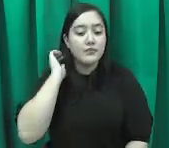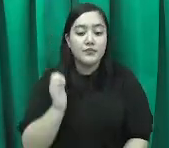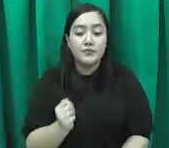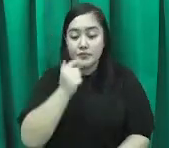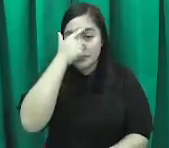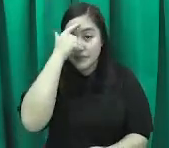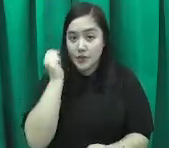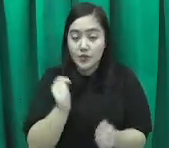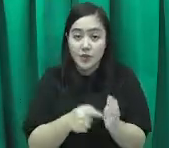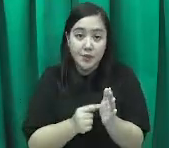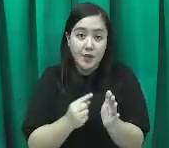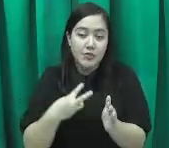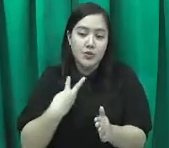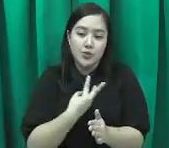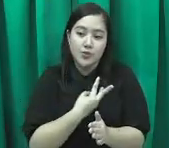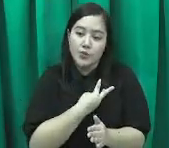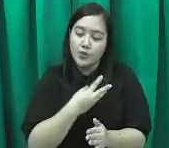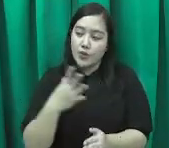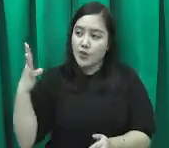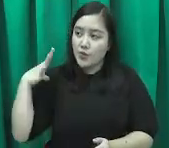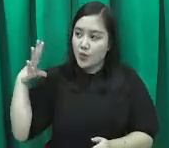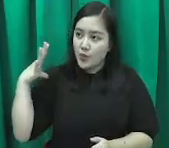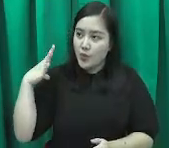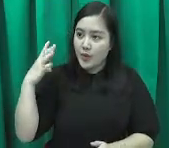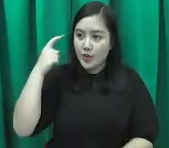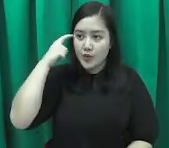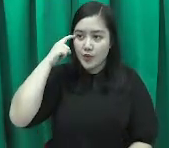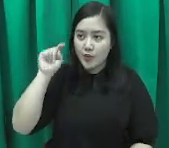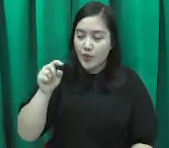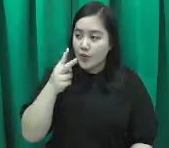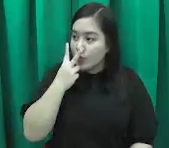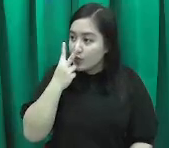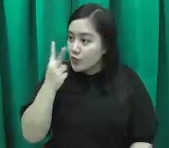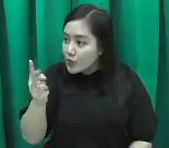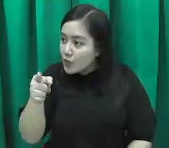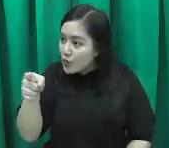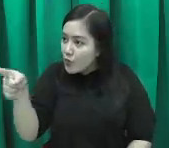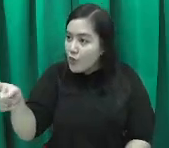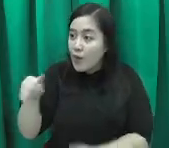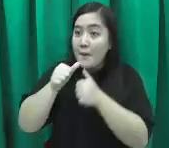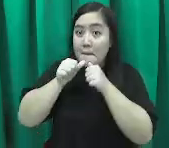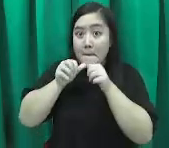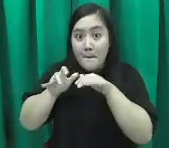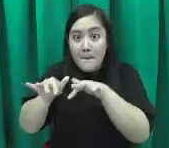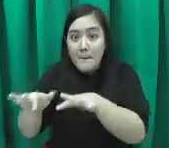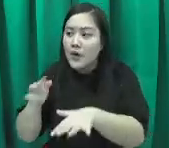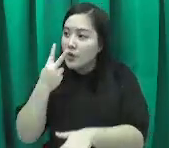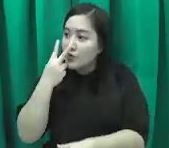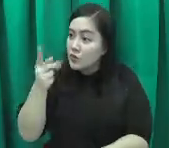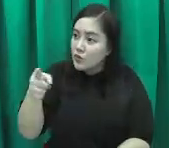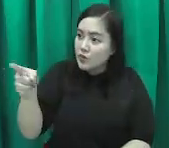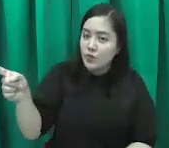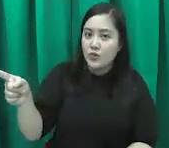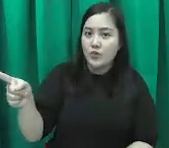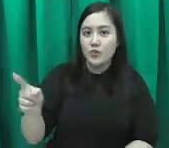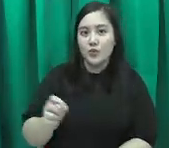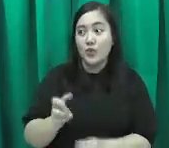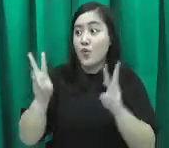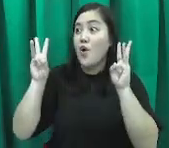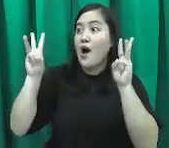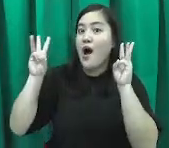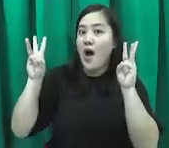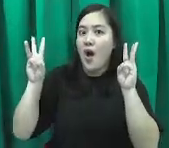yung bang parang kunwari yung miracle na gusto mong makita na biglang mag-o-open yung dagat parang ganoon